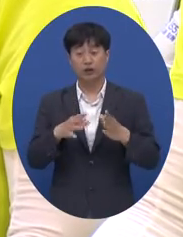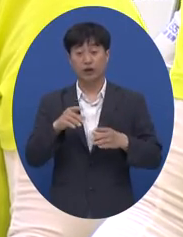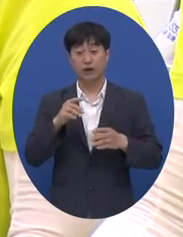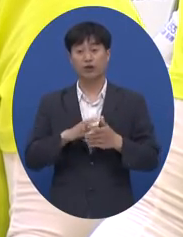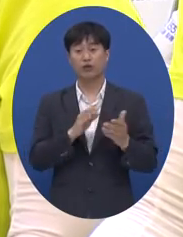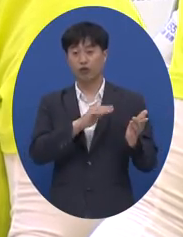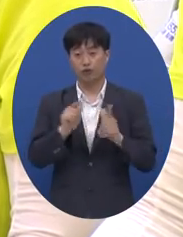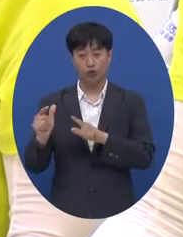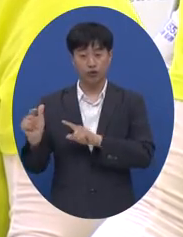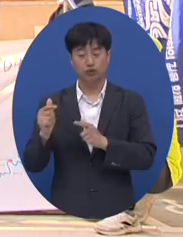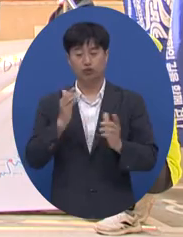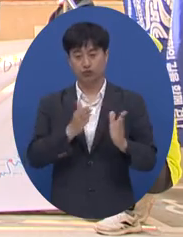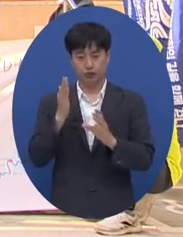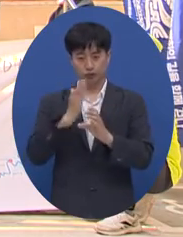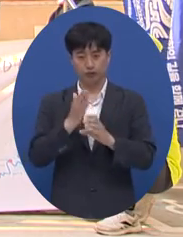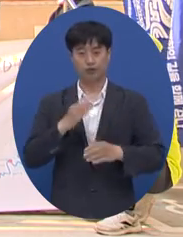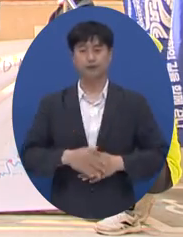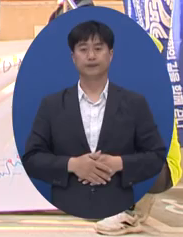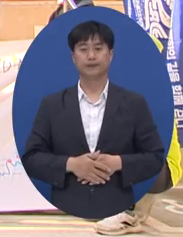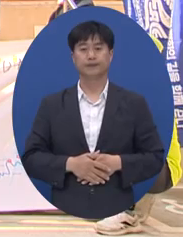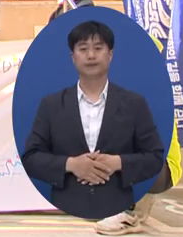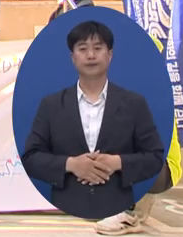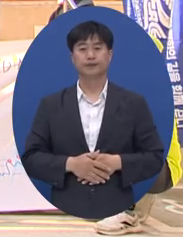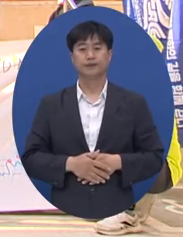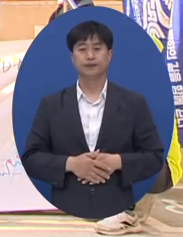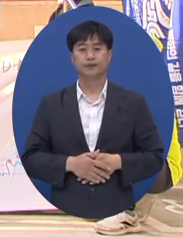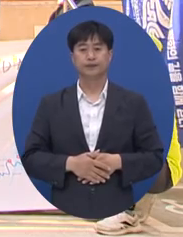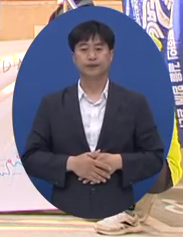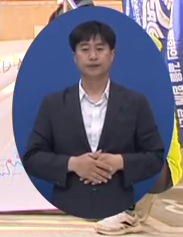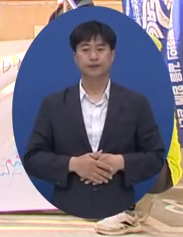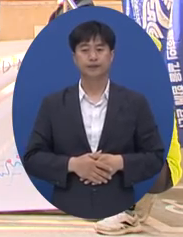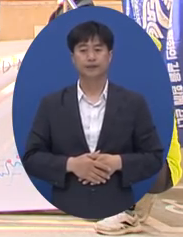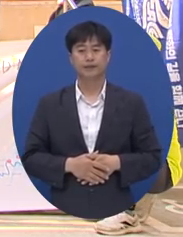함께 준비되어 있습니다 경회루 투 비 김태희 입니다